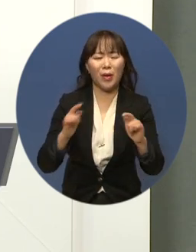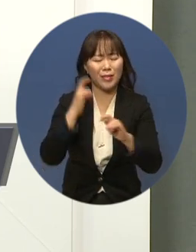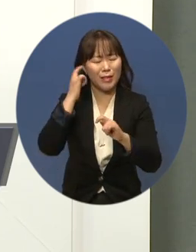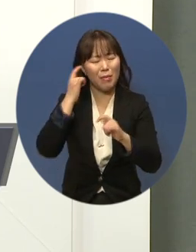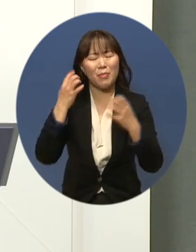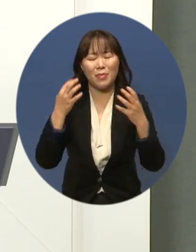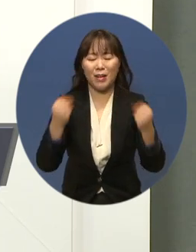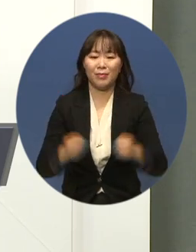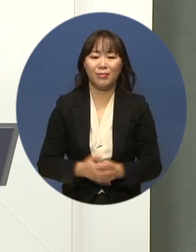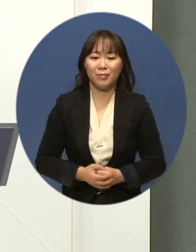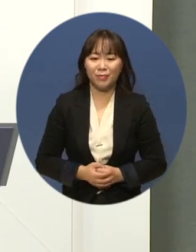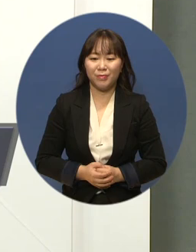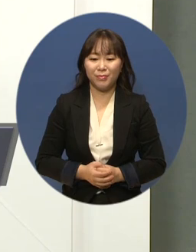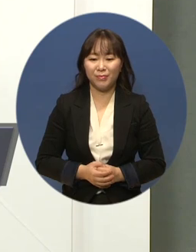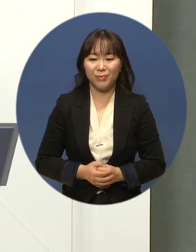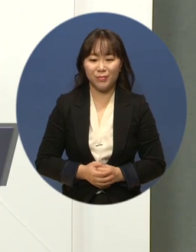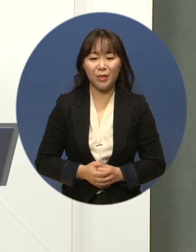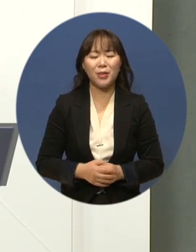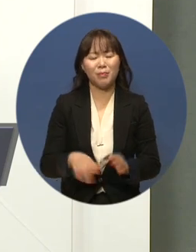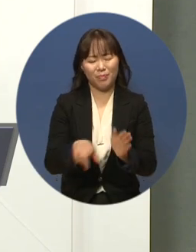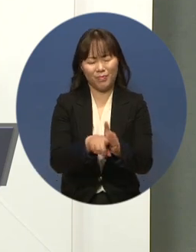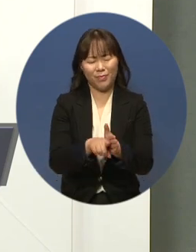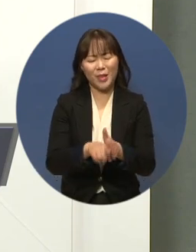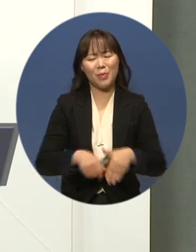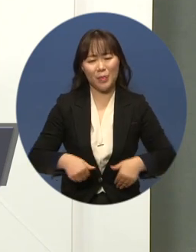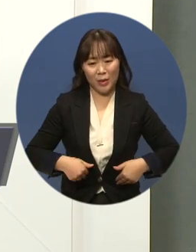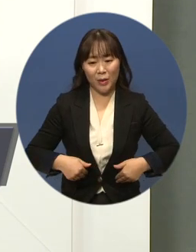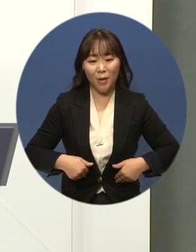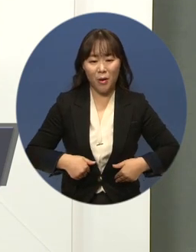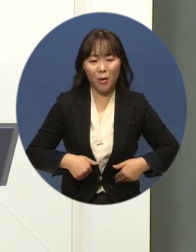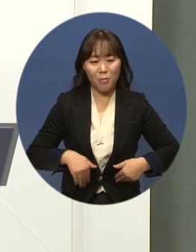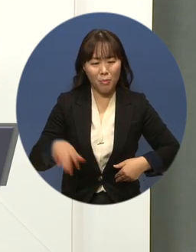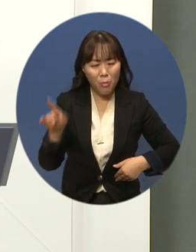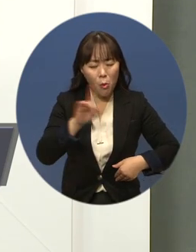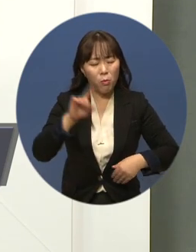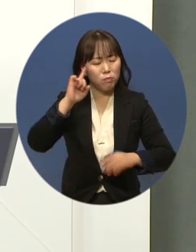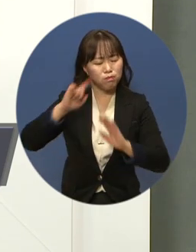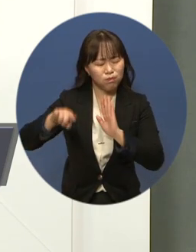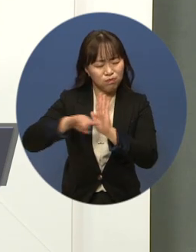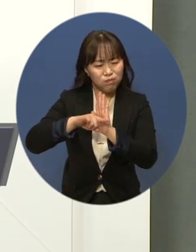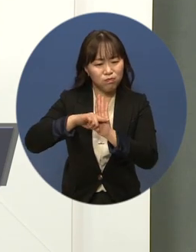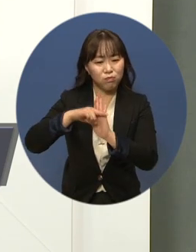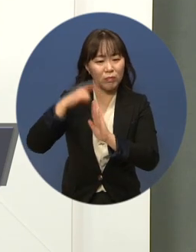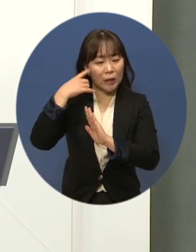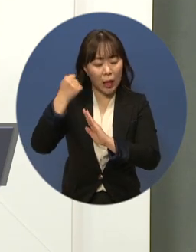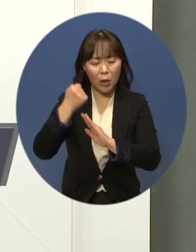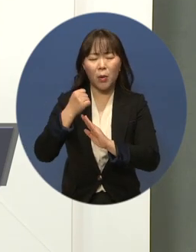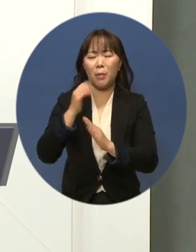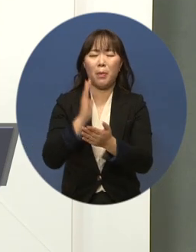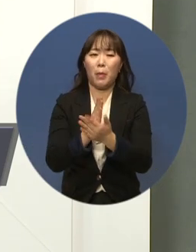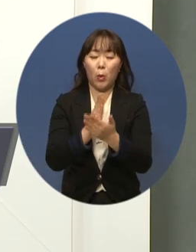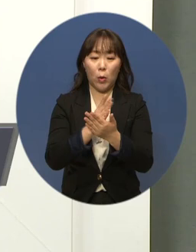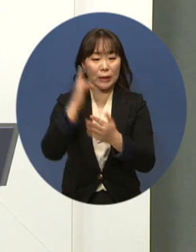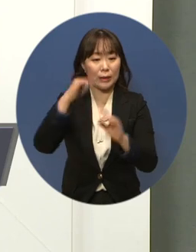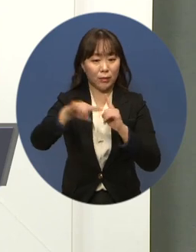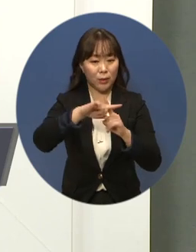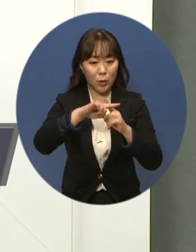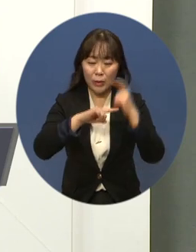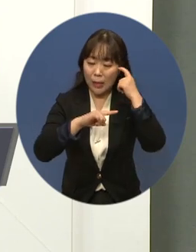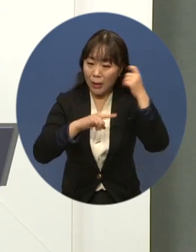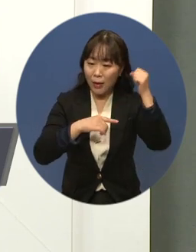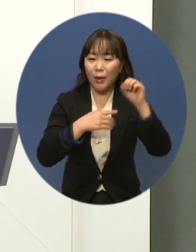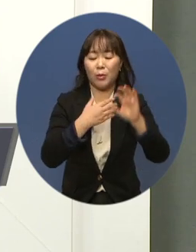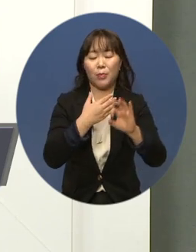의견이 많습니다. 아무튼 믿어야죠. 모든 것을 자꾸 부정적인 것보다는 긍정적으로